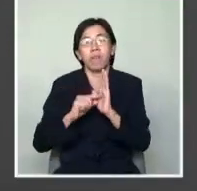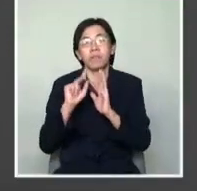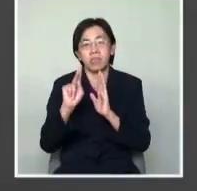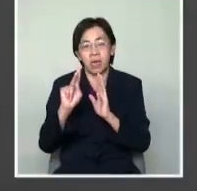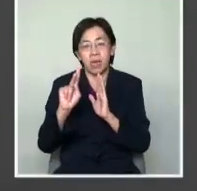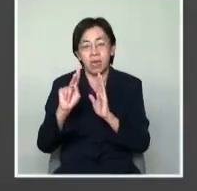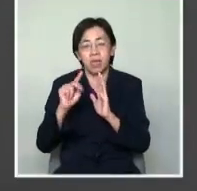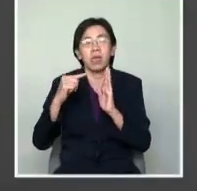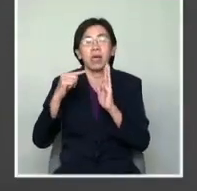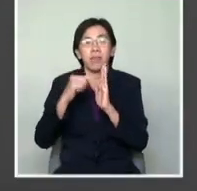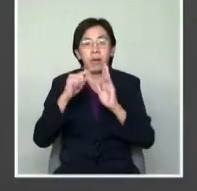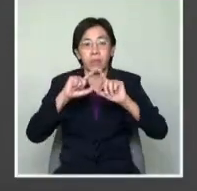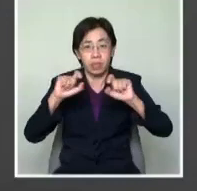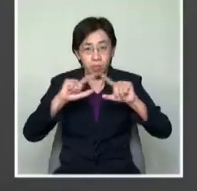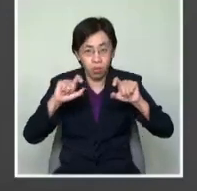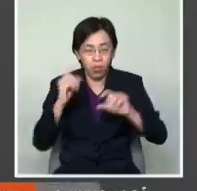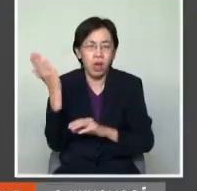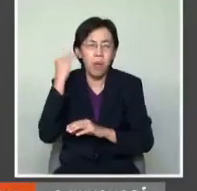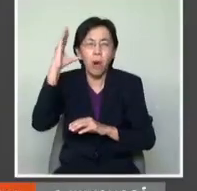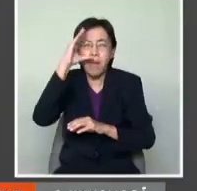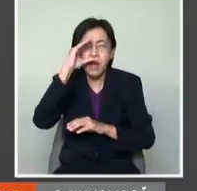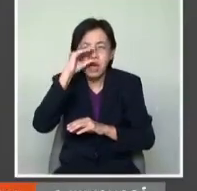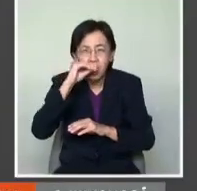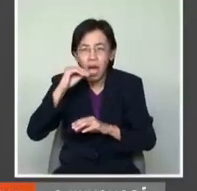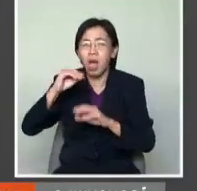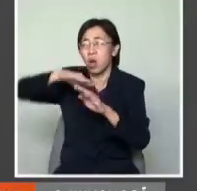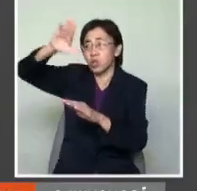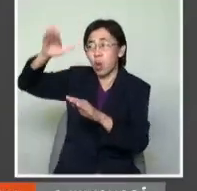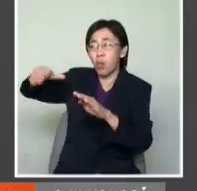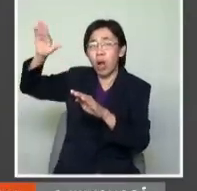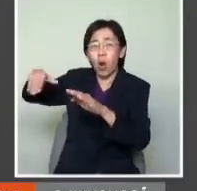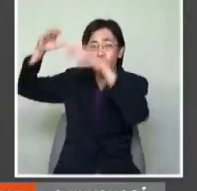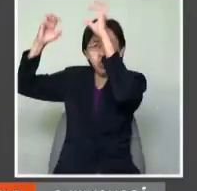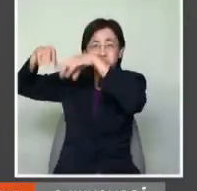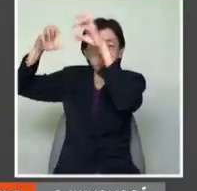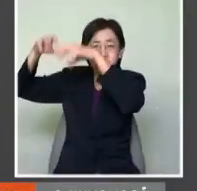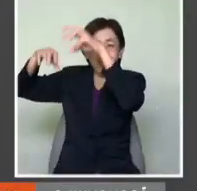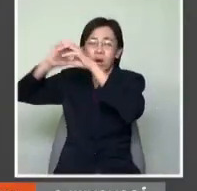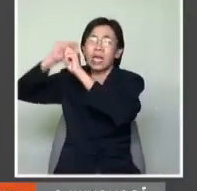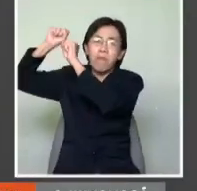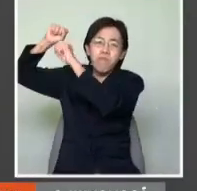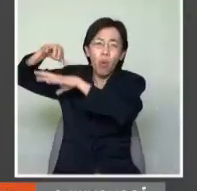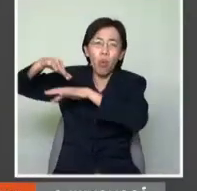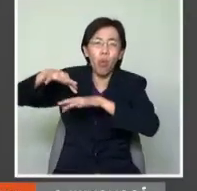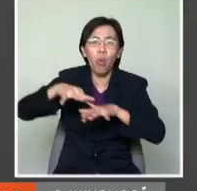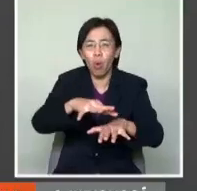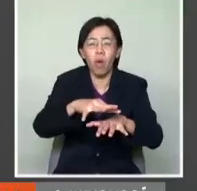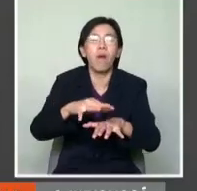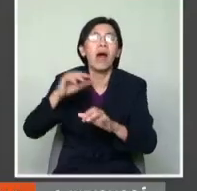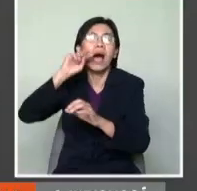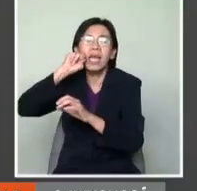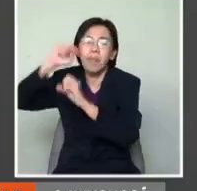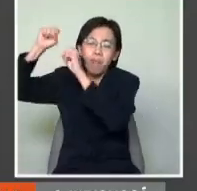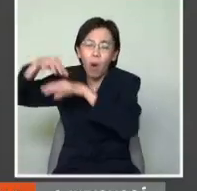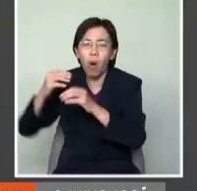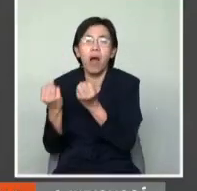แต่ค่ำเมื่อวานนี้มีฝนตกลงมาอย่างหนักเลยนะคะบนเทือกเขาเพชรบูรณ์แล้วก็ทำให้มีน้ำป่าไหลหลากจากเทือกเขาพัดพาทั้งเศ